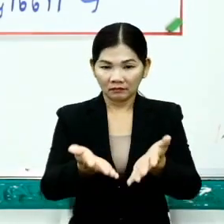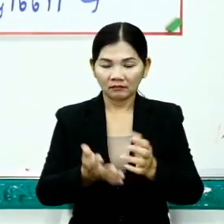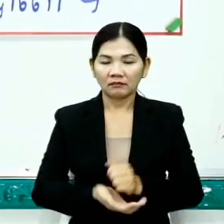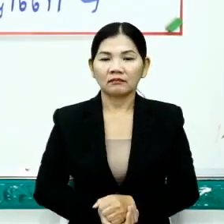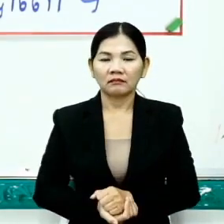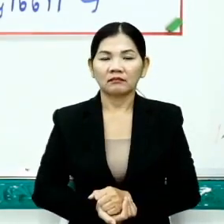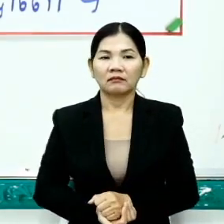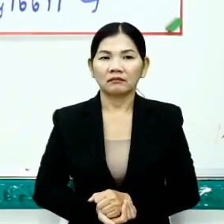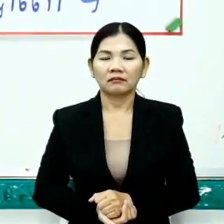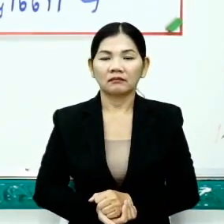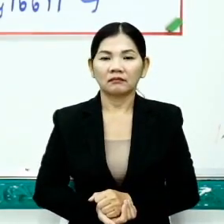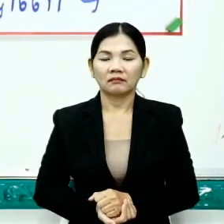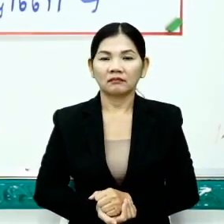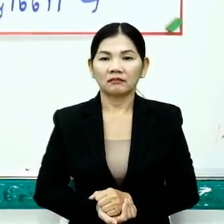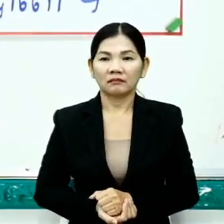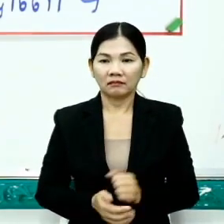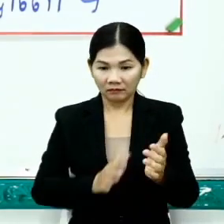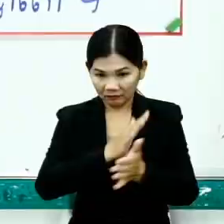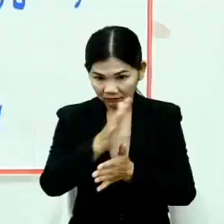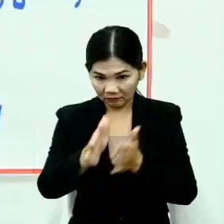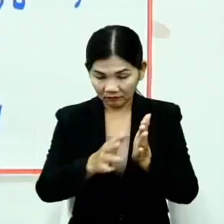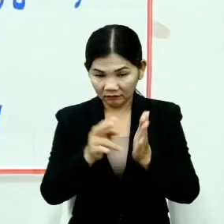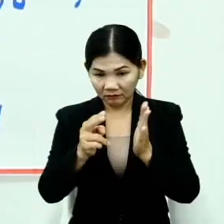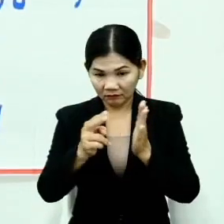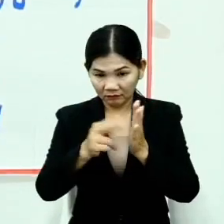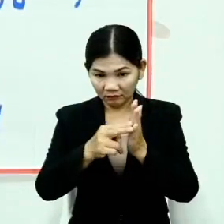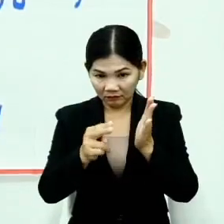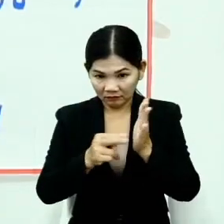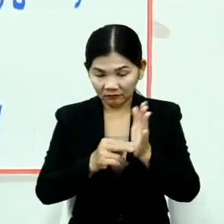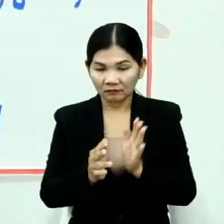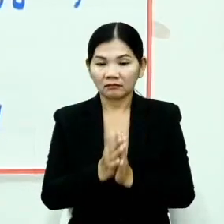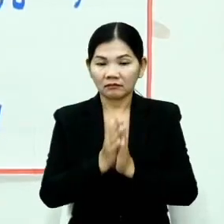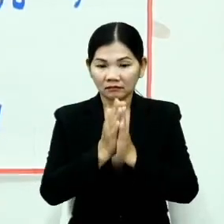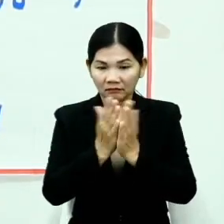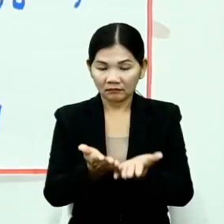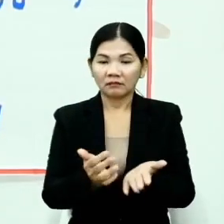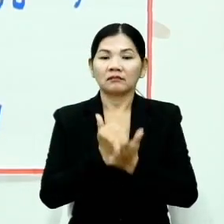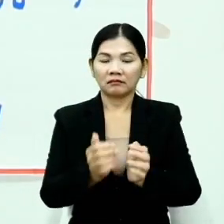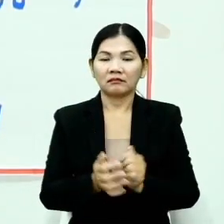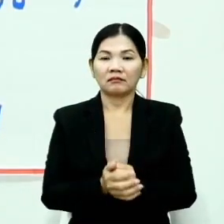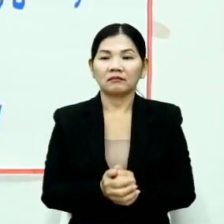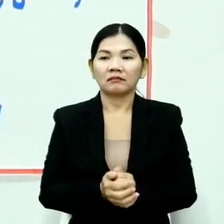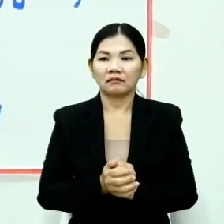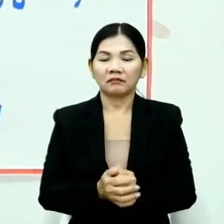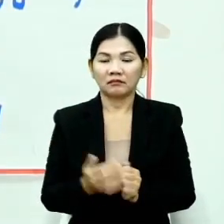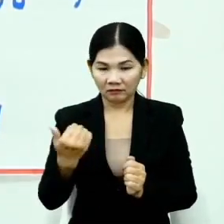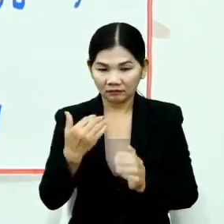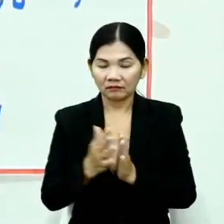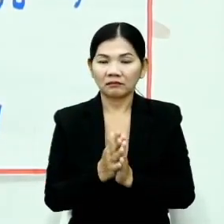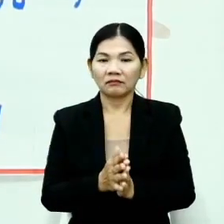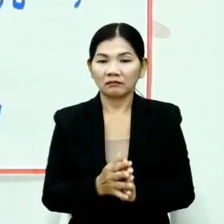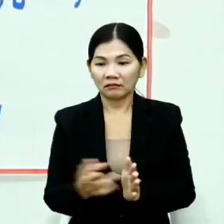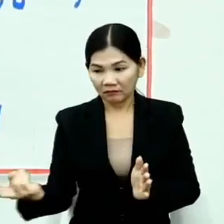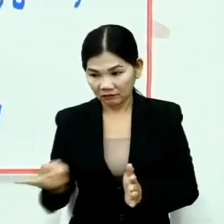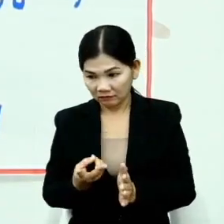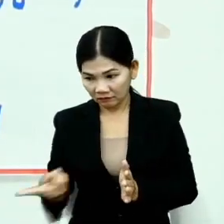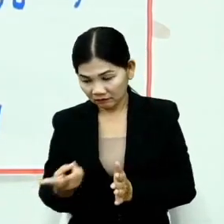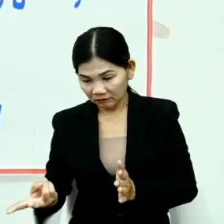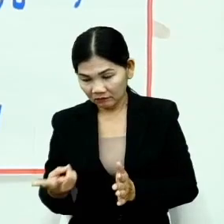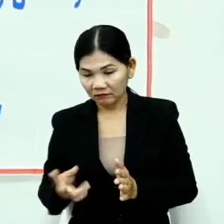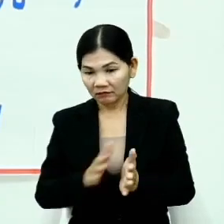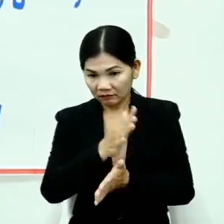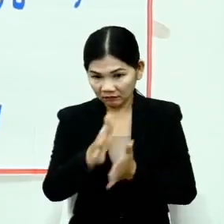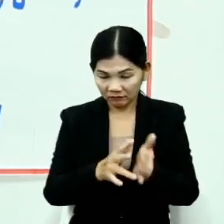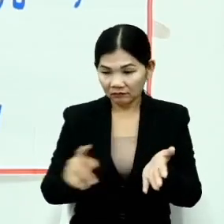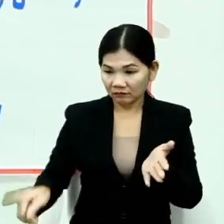មចាអញ្ចឹងការអានអត្ថបទនៅក្នុងសិភៅជំនួយគឺការអានដោយដៃគោណាគឺអានជាដៃគោម្នាក់ជាអ្ន